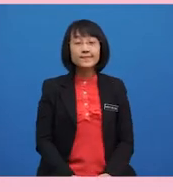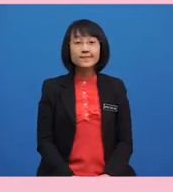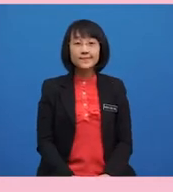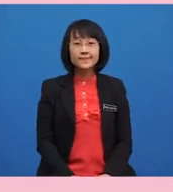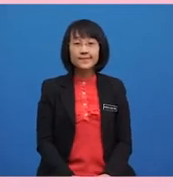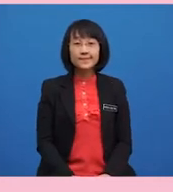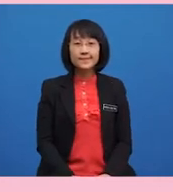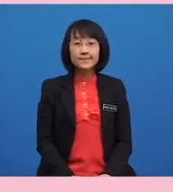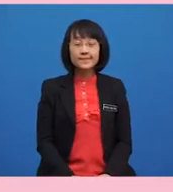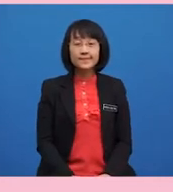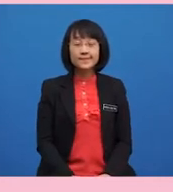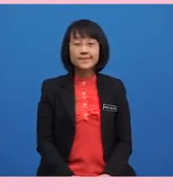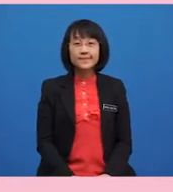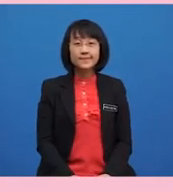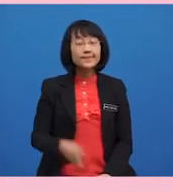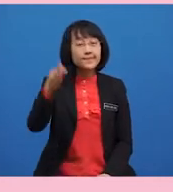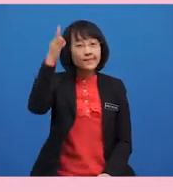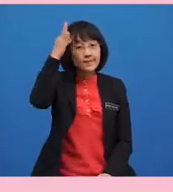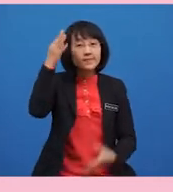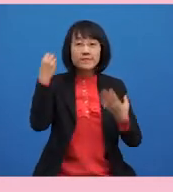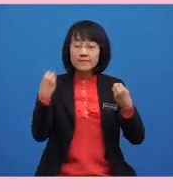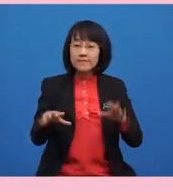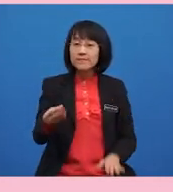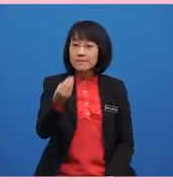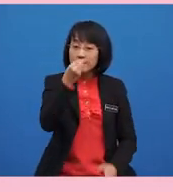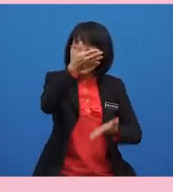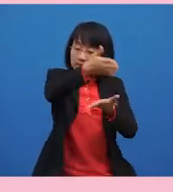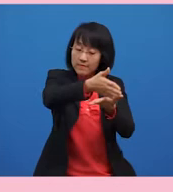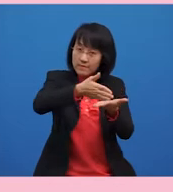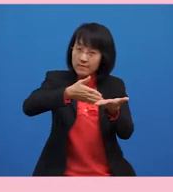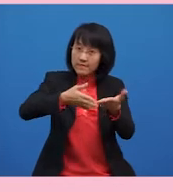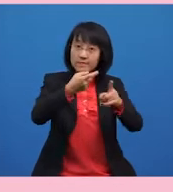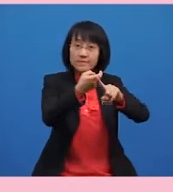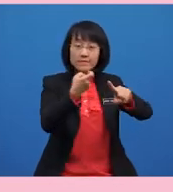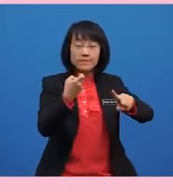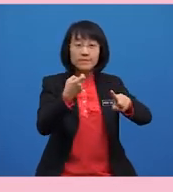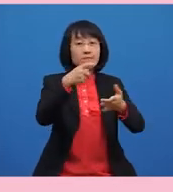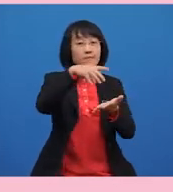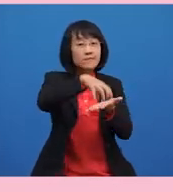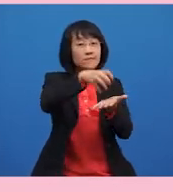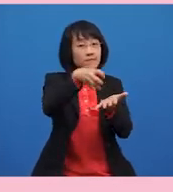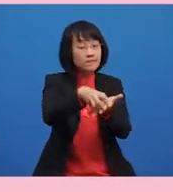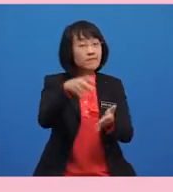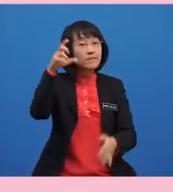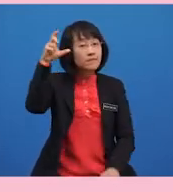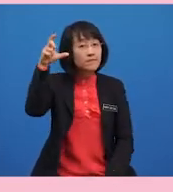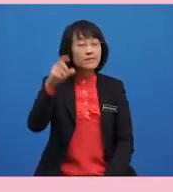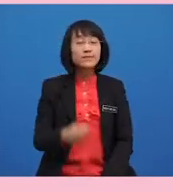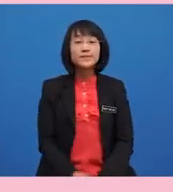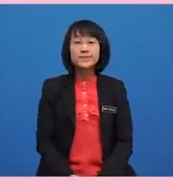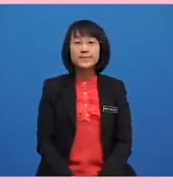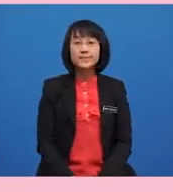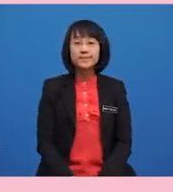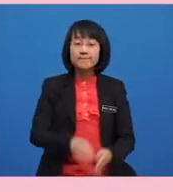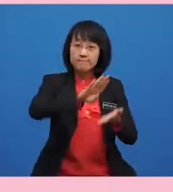bermakna Francis telah pun makan setengah daripada kuih bulan itu. Bakinya